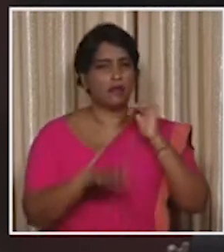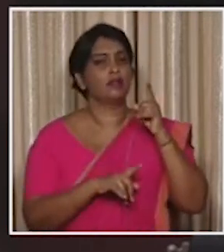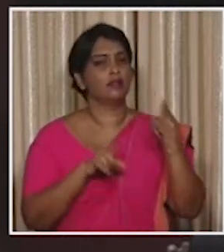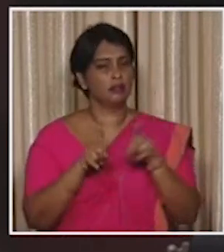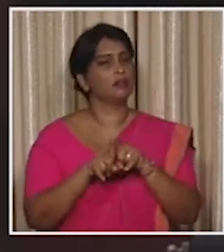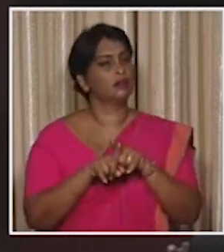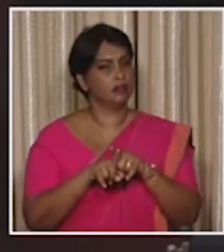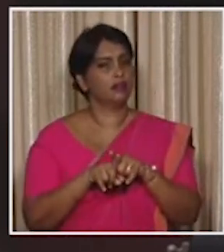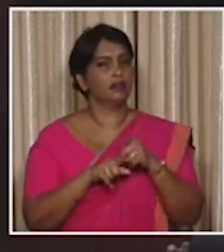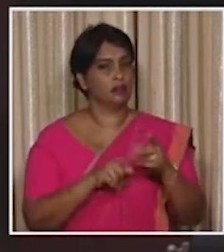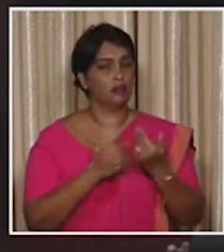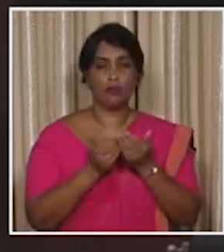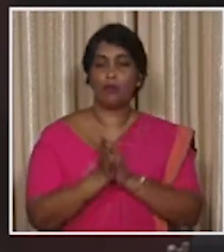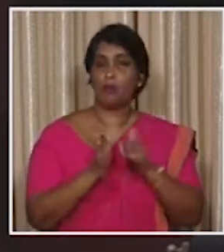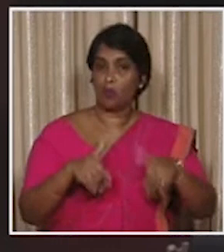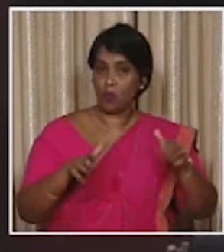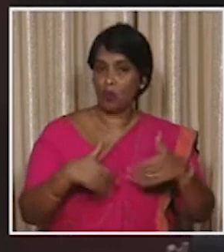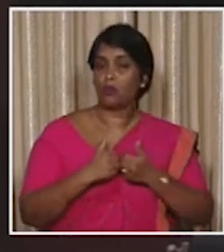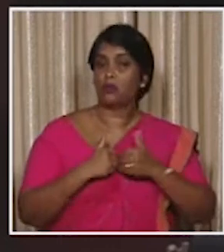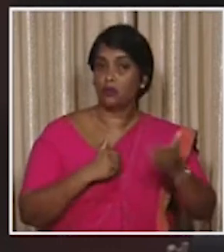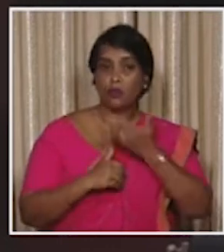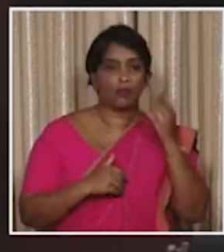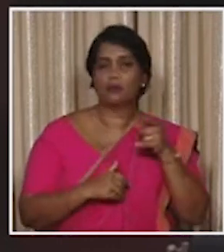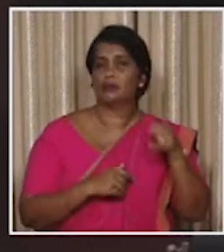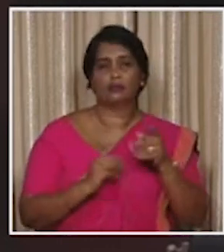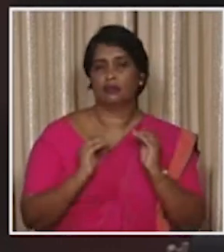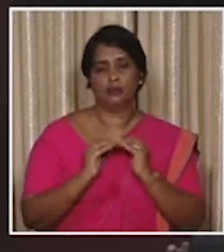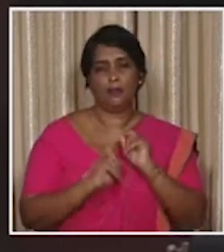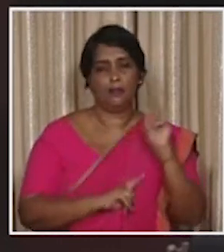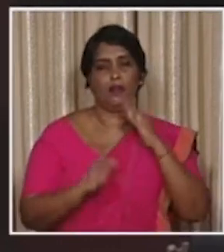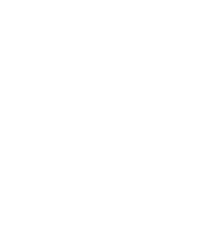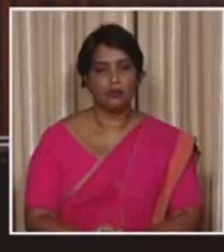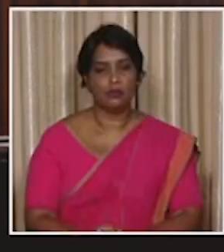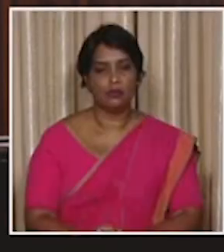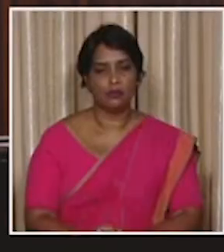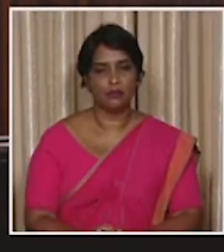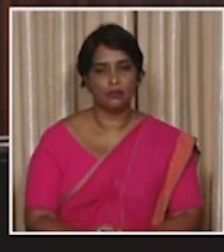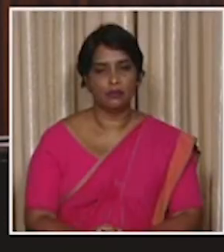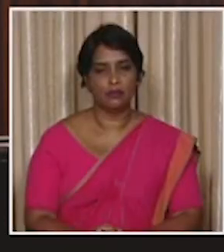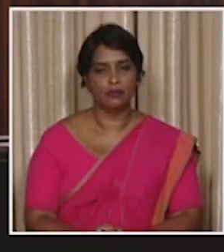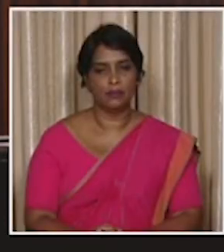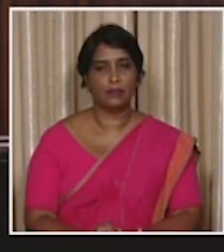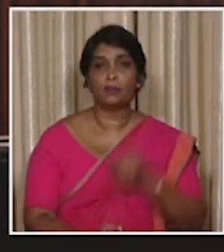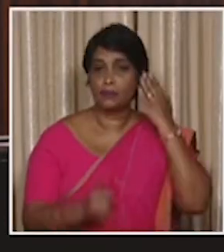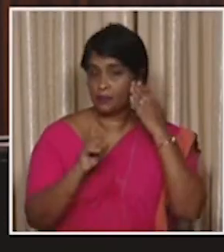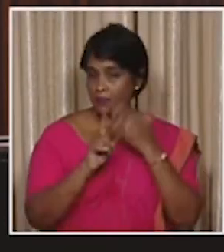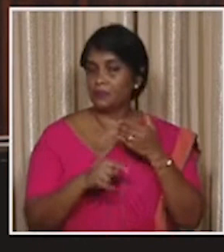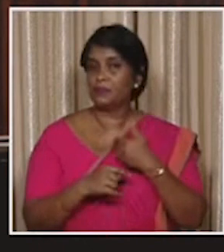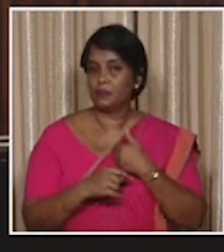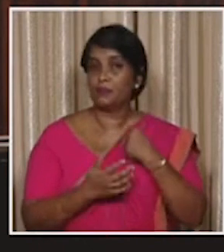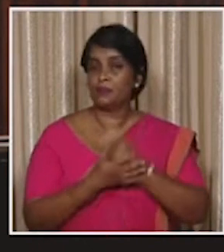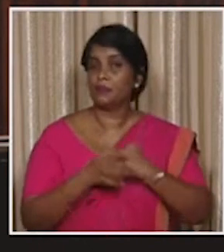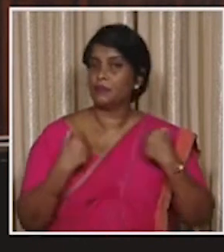කළා අවලාදනා කළා තවදුර මෙතන පවතින්න පුළුවන් කියලා ඒක නෙමෙයි මේ පාර්ලිමේන්තු සදාචාරය මම ඒ කියන්නේ මේ සම්බන්ධයෙන් අපි මහ